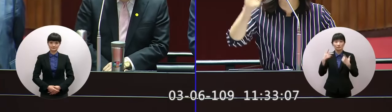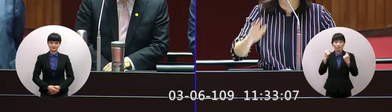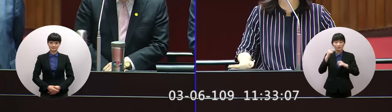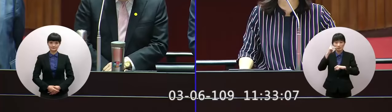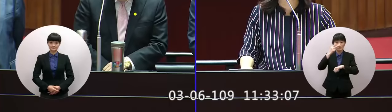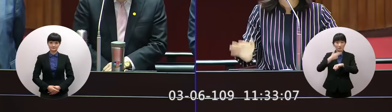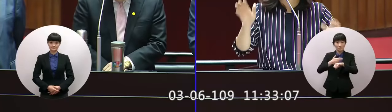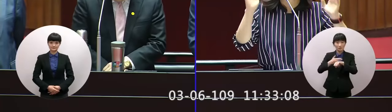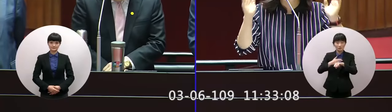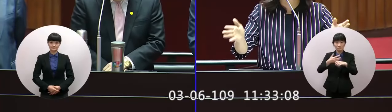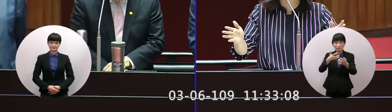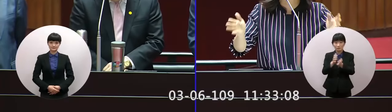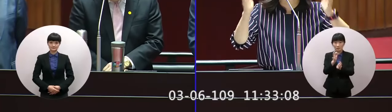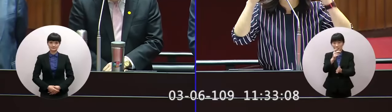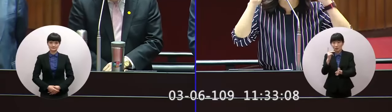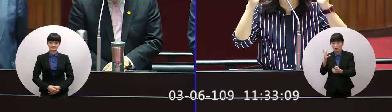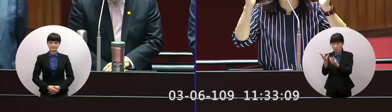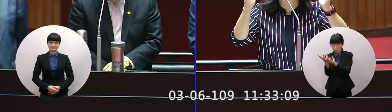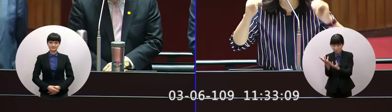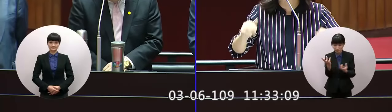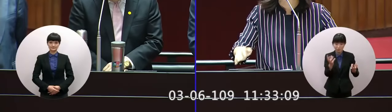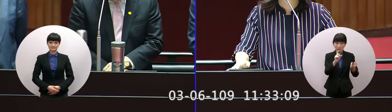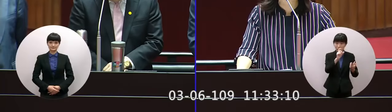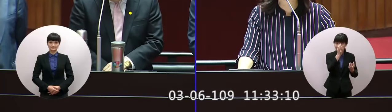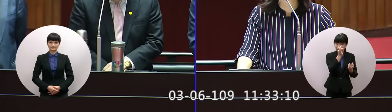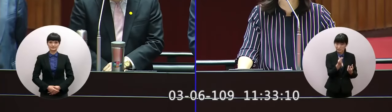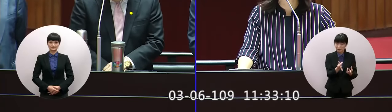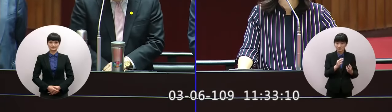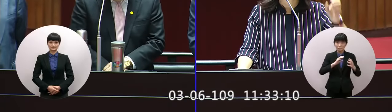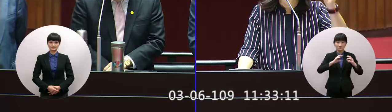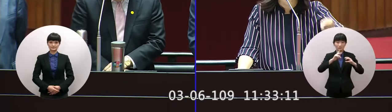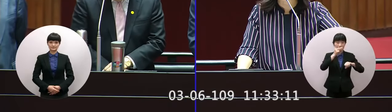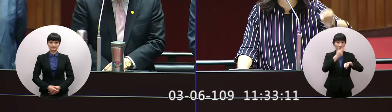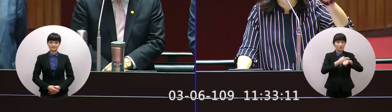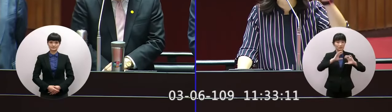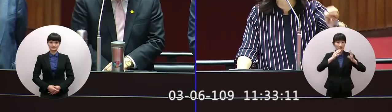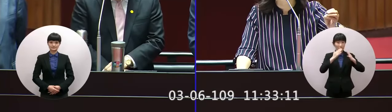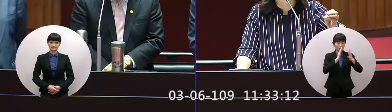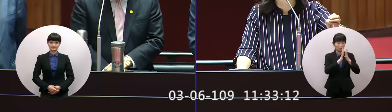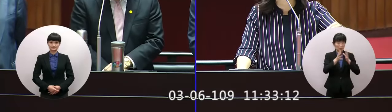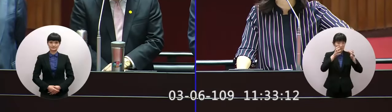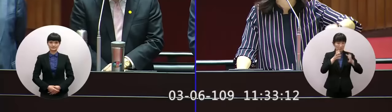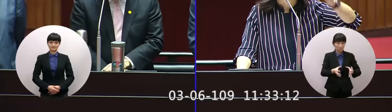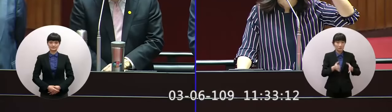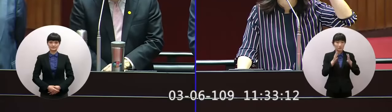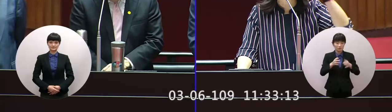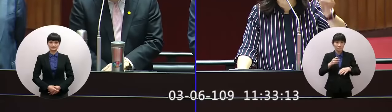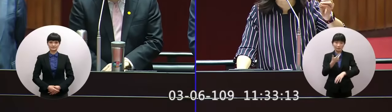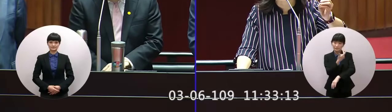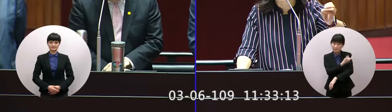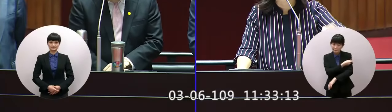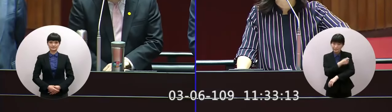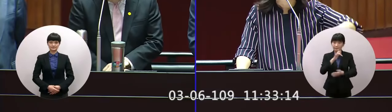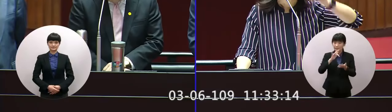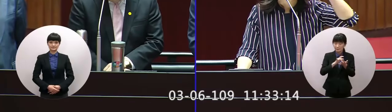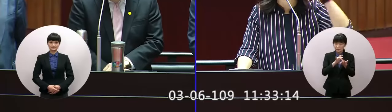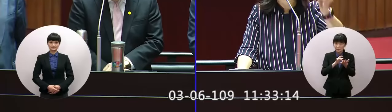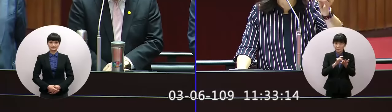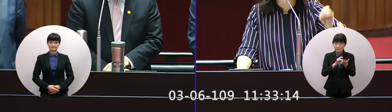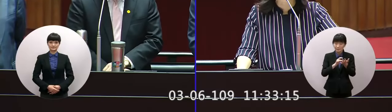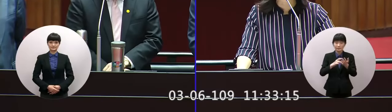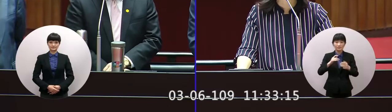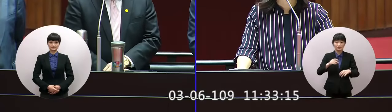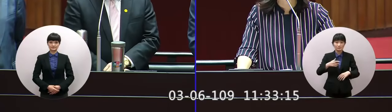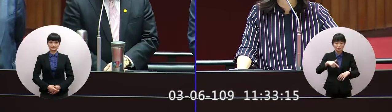技部五届级啊，拿10亿，我们来组科技国家队，好好的把疫苗、把药品、